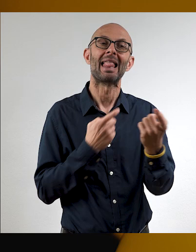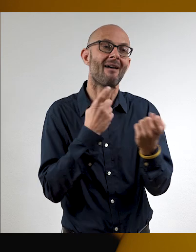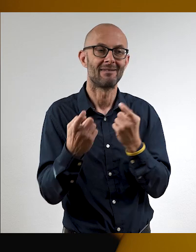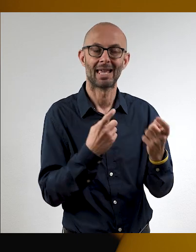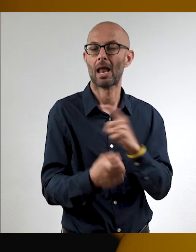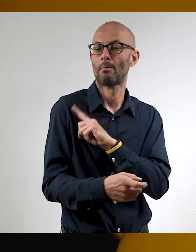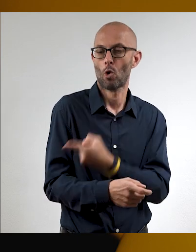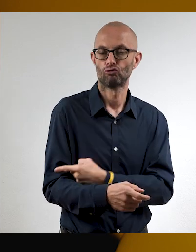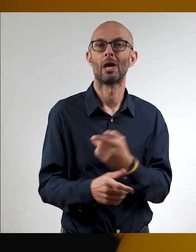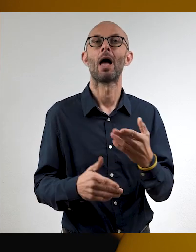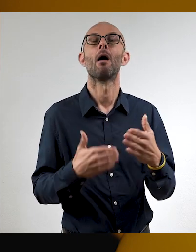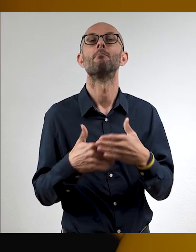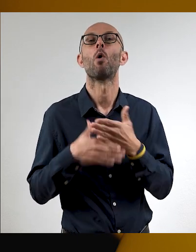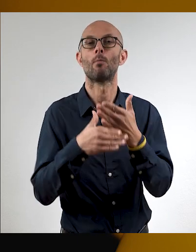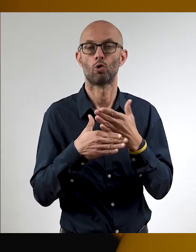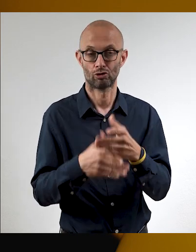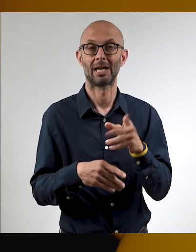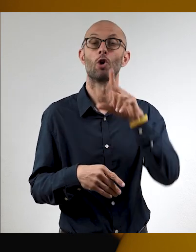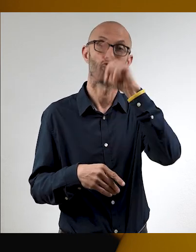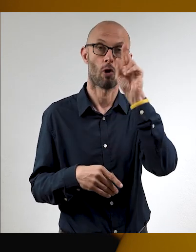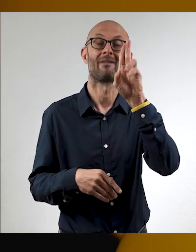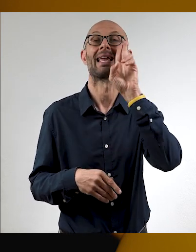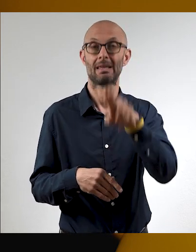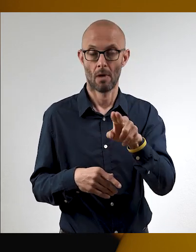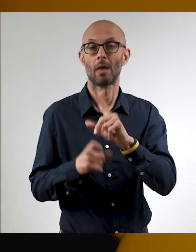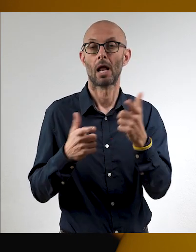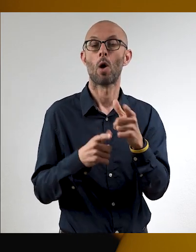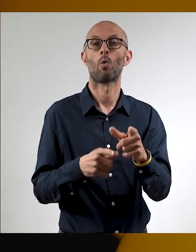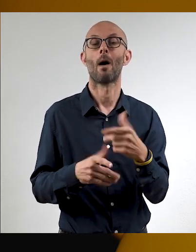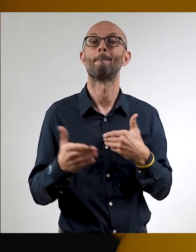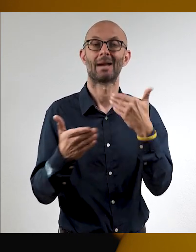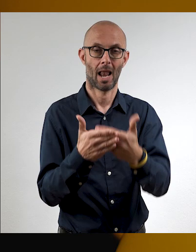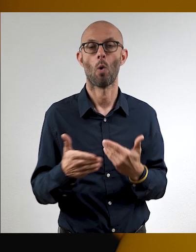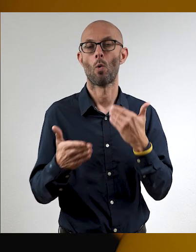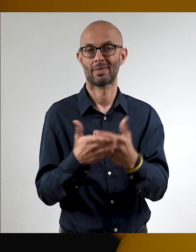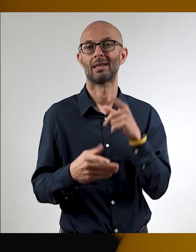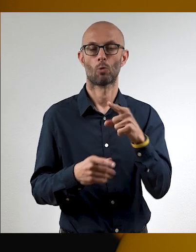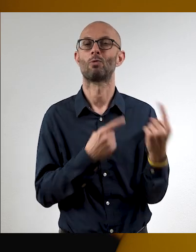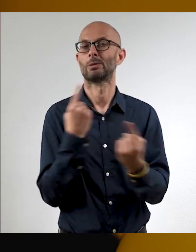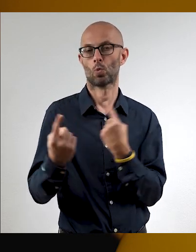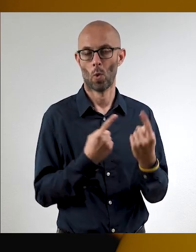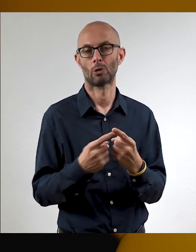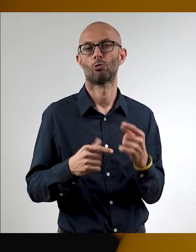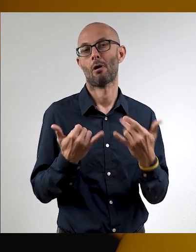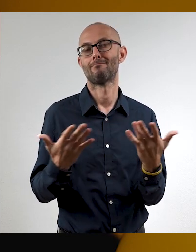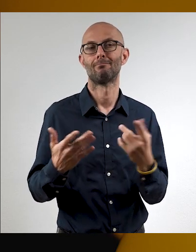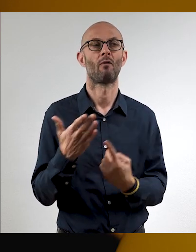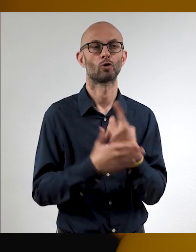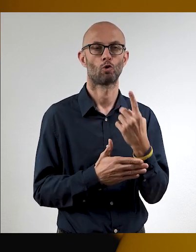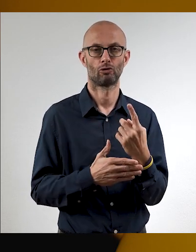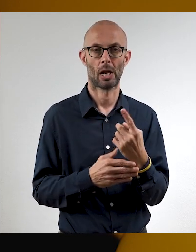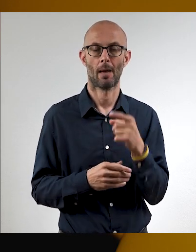moči, pomoči, ki jih ima človek na voljo, zato da se lahko prilagodi na to situacijo, ki jo je